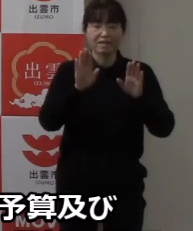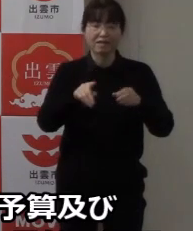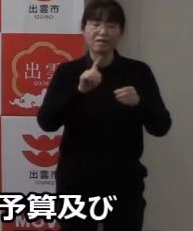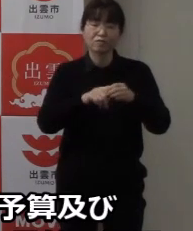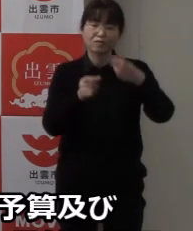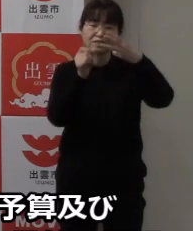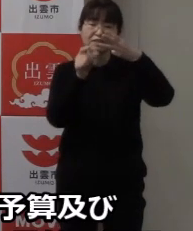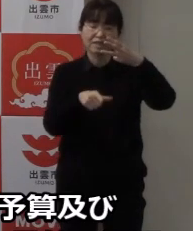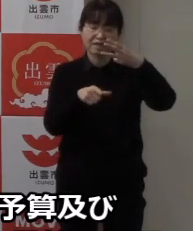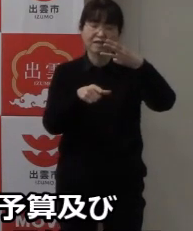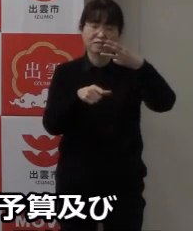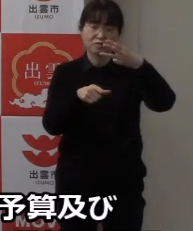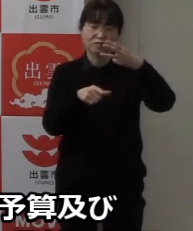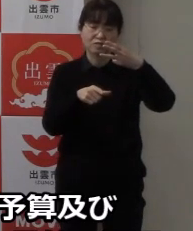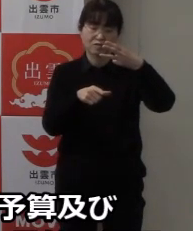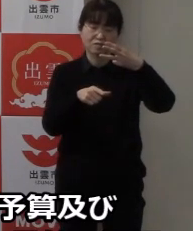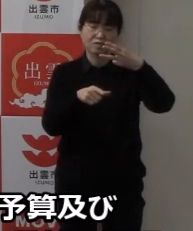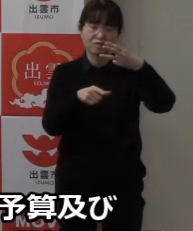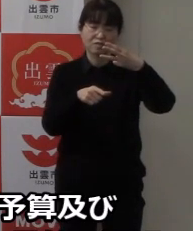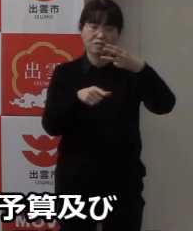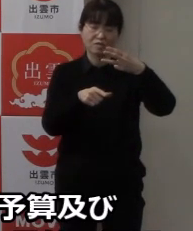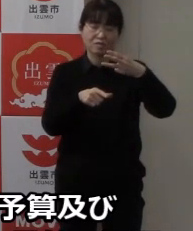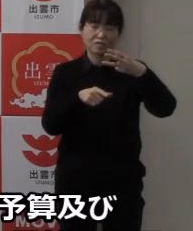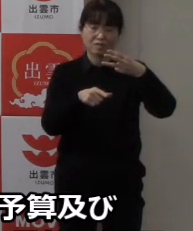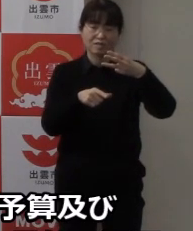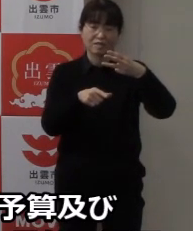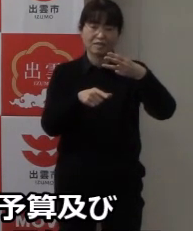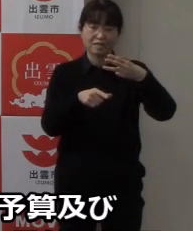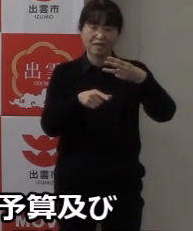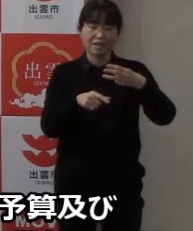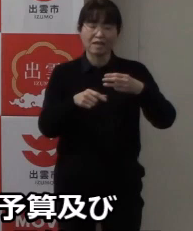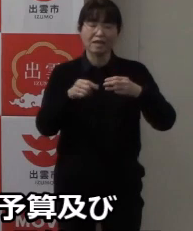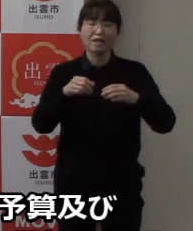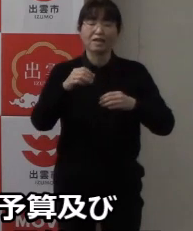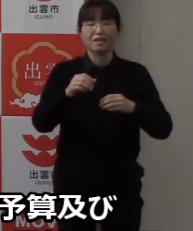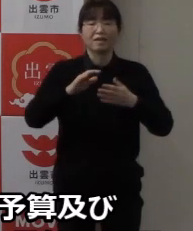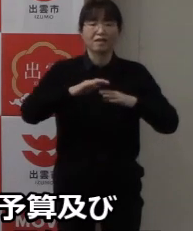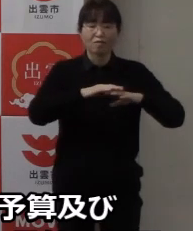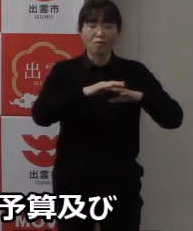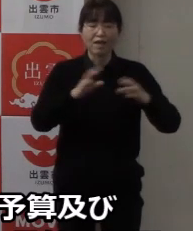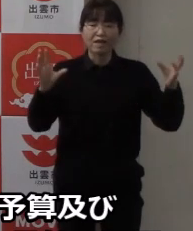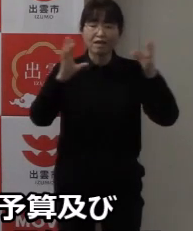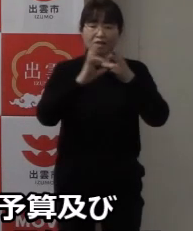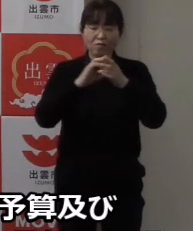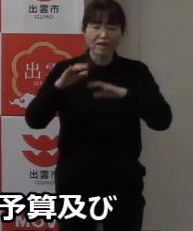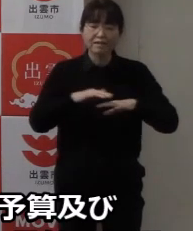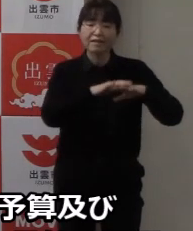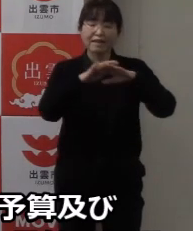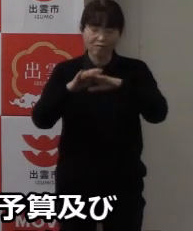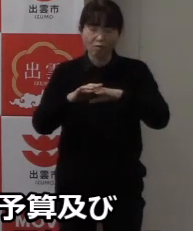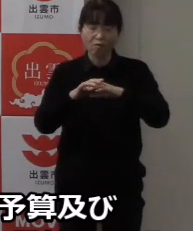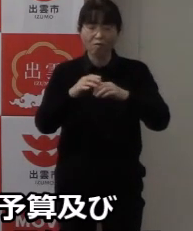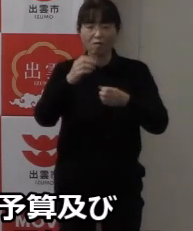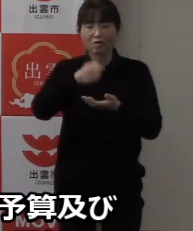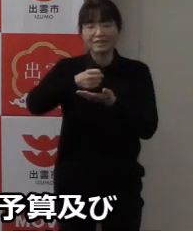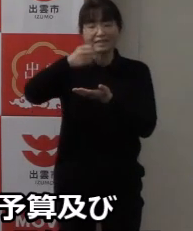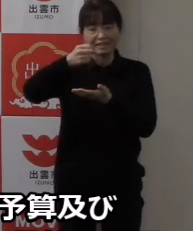月で廃止になります、事業廃止になります5円ネットの基金を